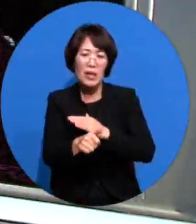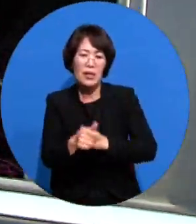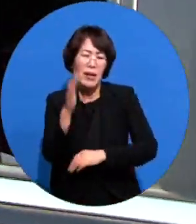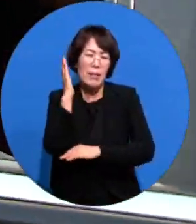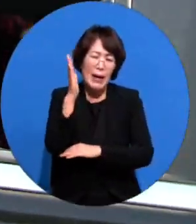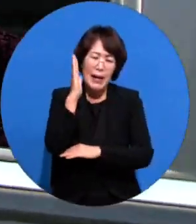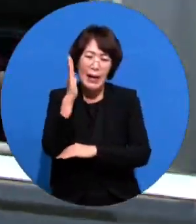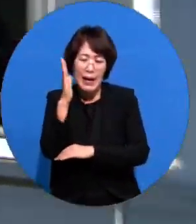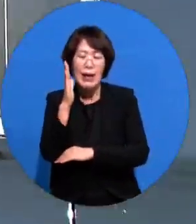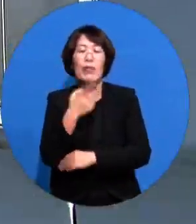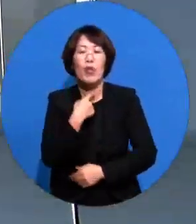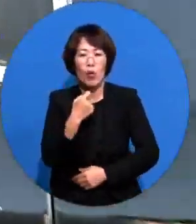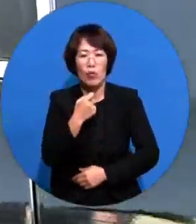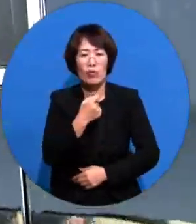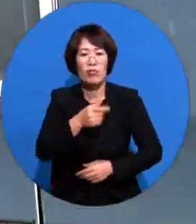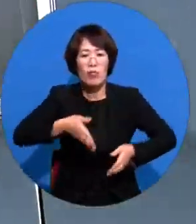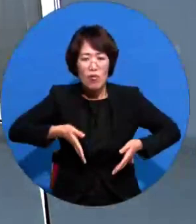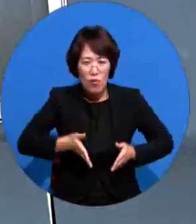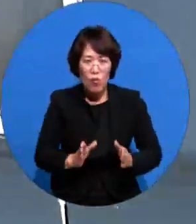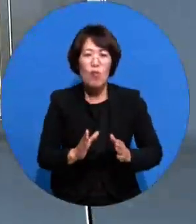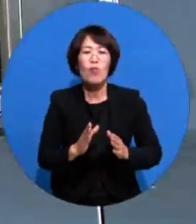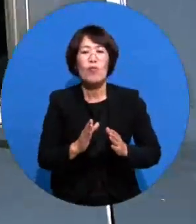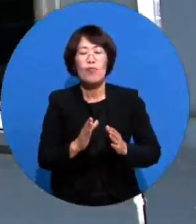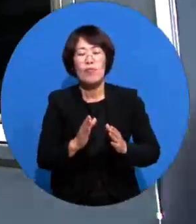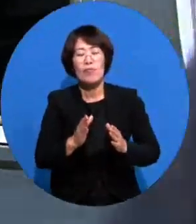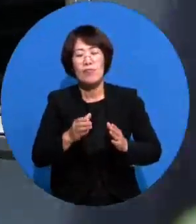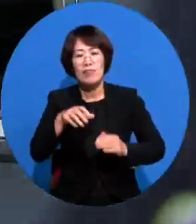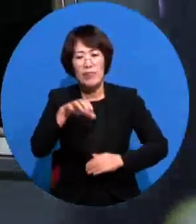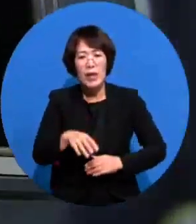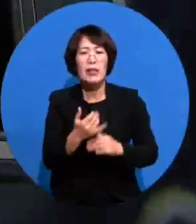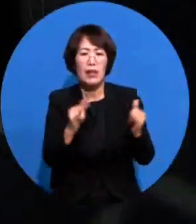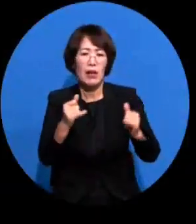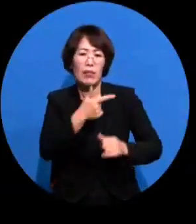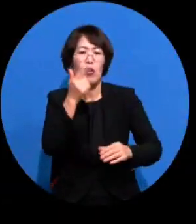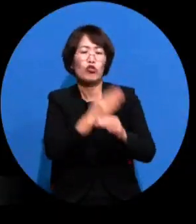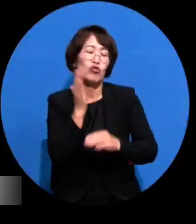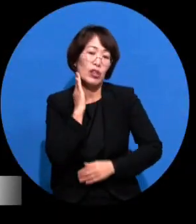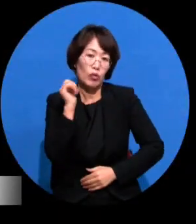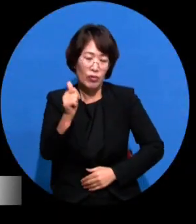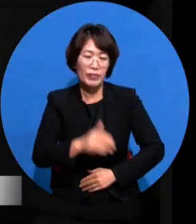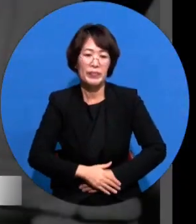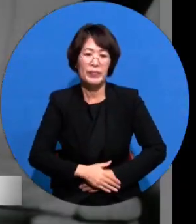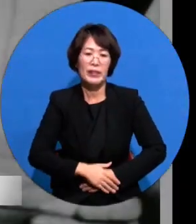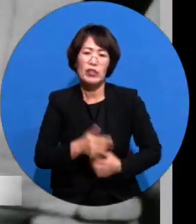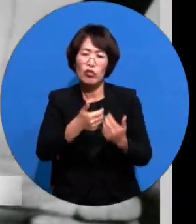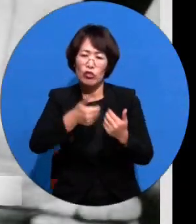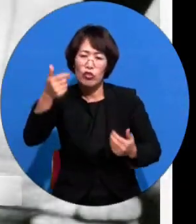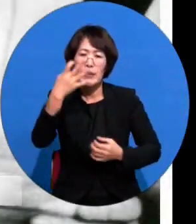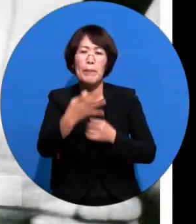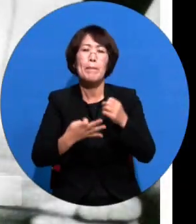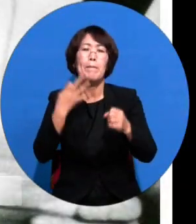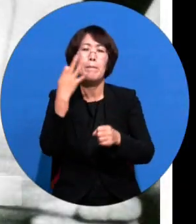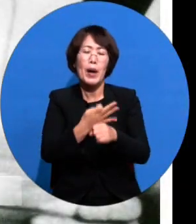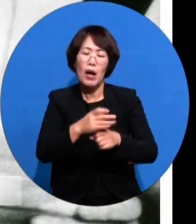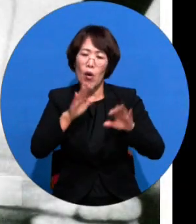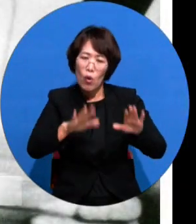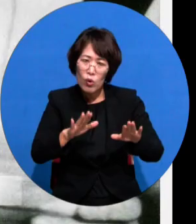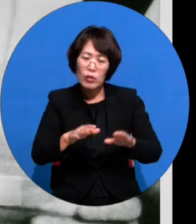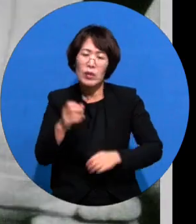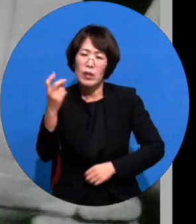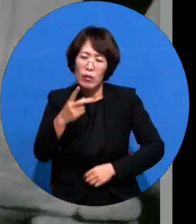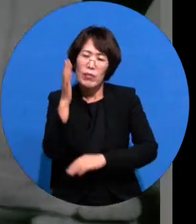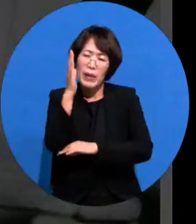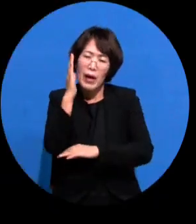열변을 토해냈던 고향 사람 김대중 전 대통령. 그가 귀천한 지 14년. 오늘따라 그